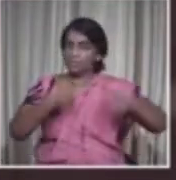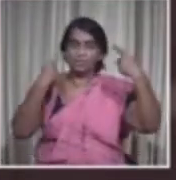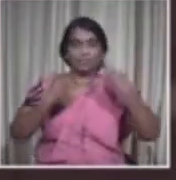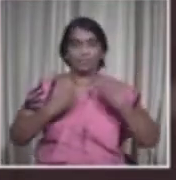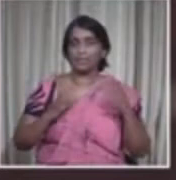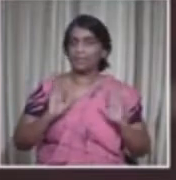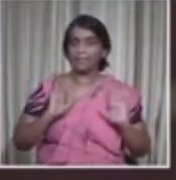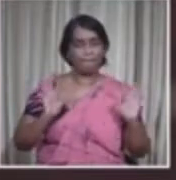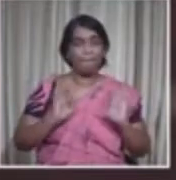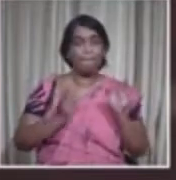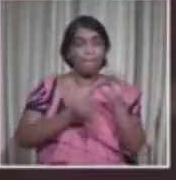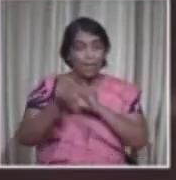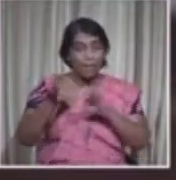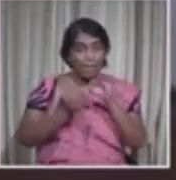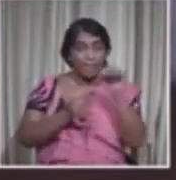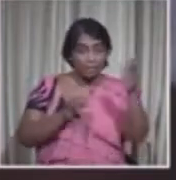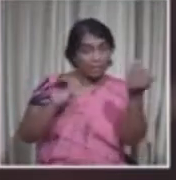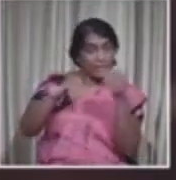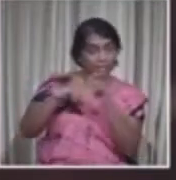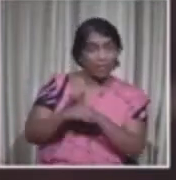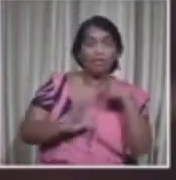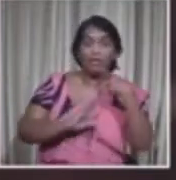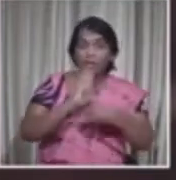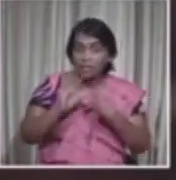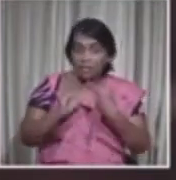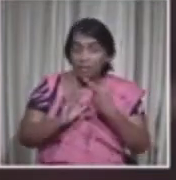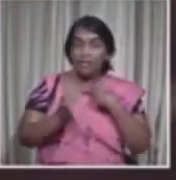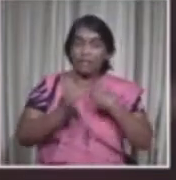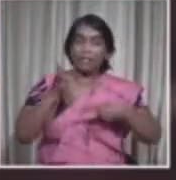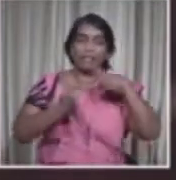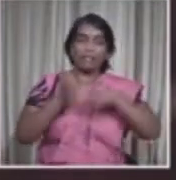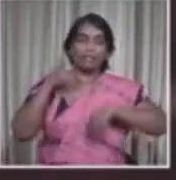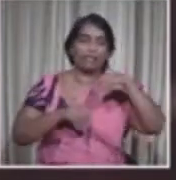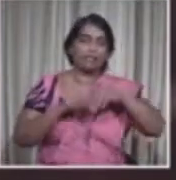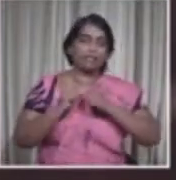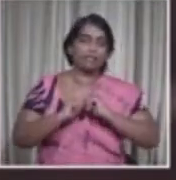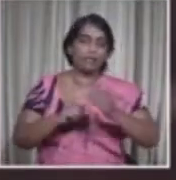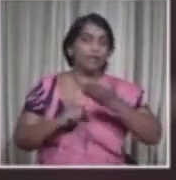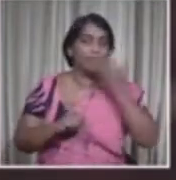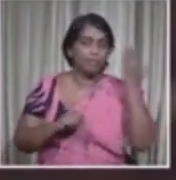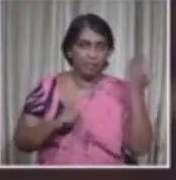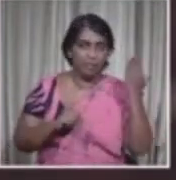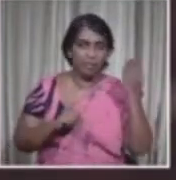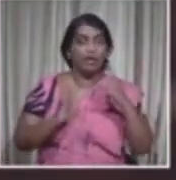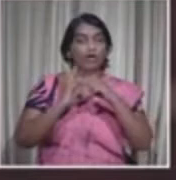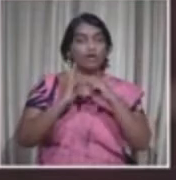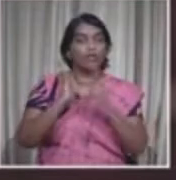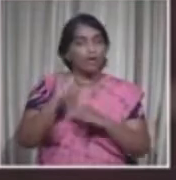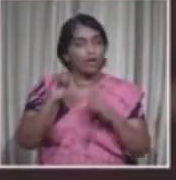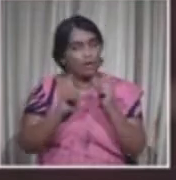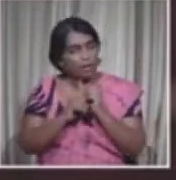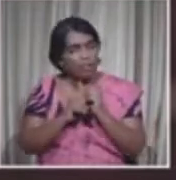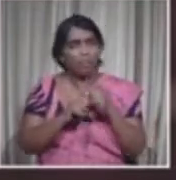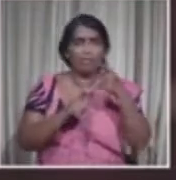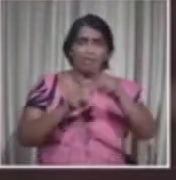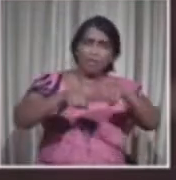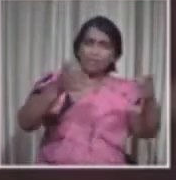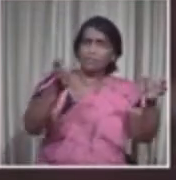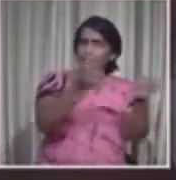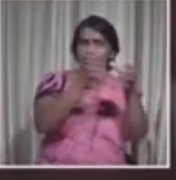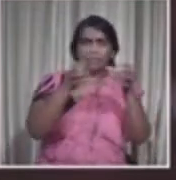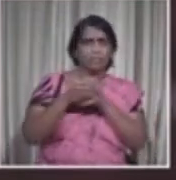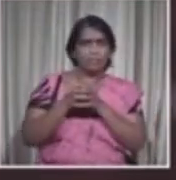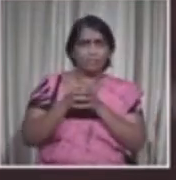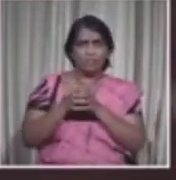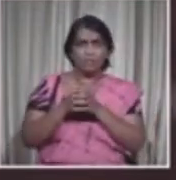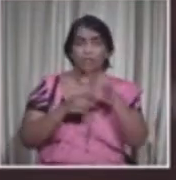නැහැ. ප්‍රජාතන්ත්‍රවාදී තිබුණොත් රටේ කාටවත් දේශපාලනය කරන්න පුළුවන්. හරි එක්සත් ජාතික පක්ෂ වේවා මෙතන ඉන්න අනිත් පක්ෂ වේවා